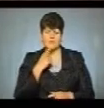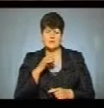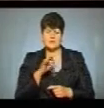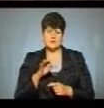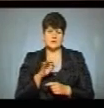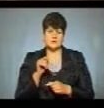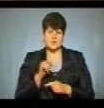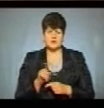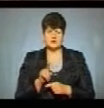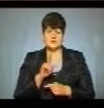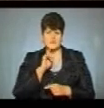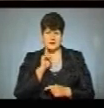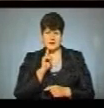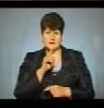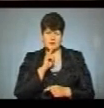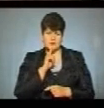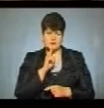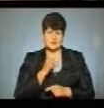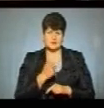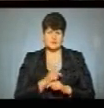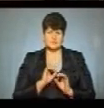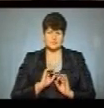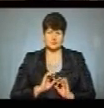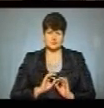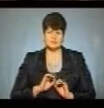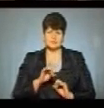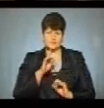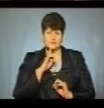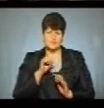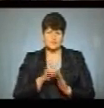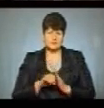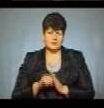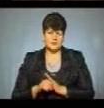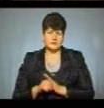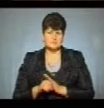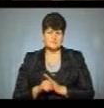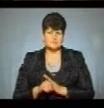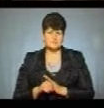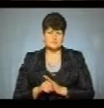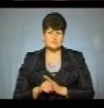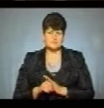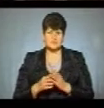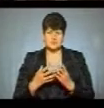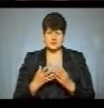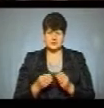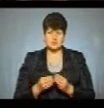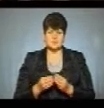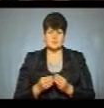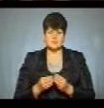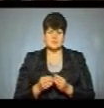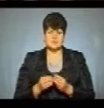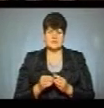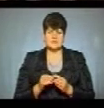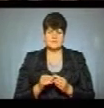Ігнорує питання замовлення домовності вбивств на активістів, нападів на активістів. Ще досі не створена тимчасова